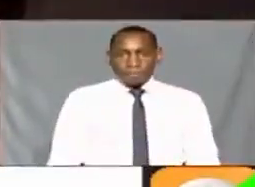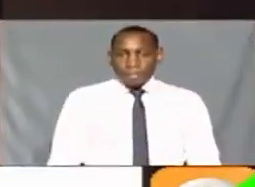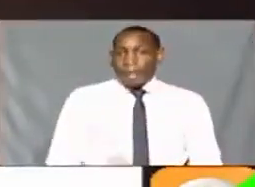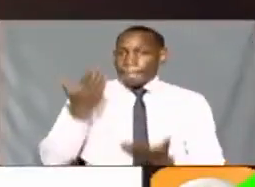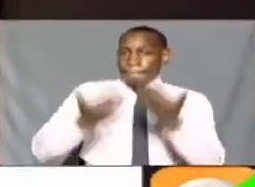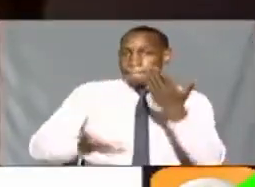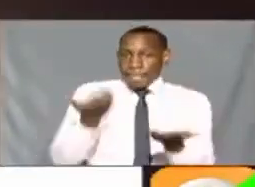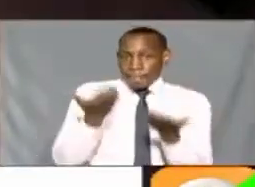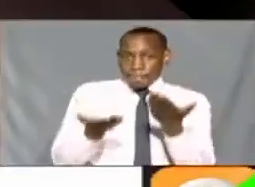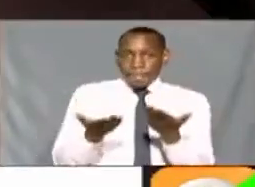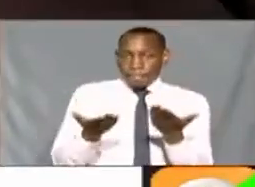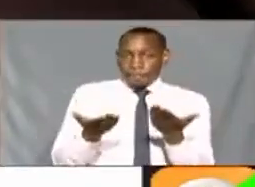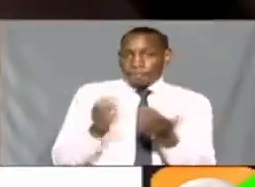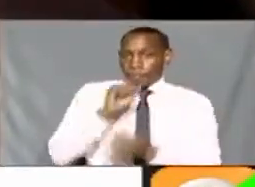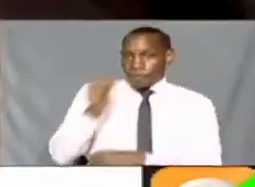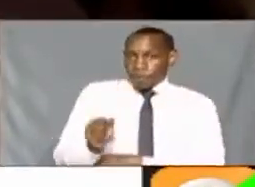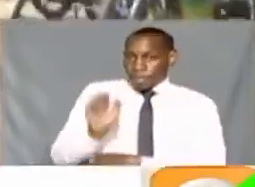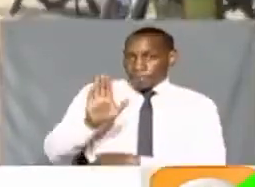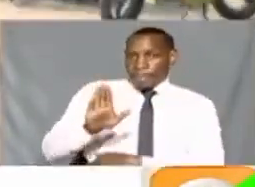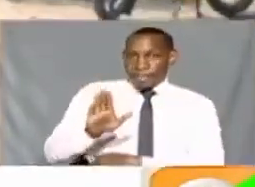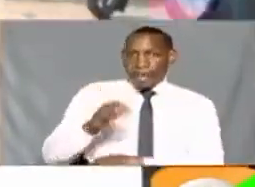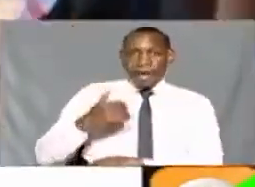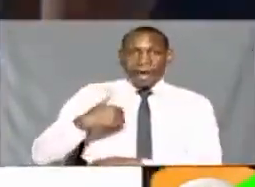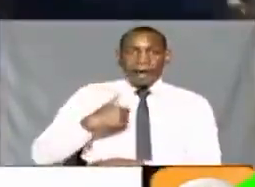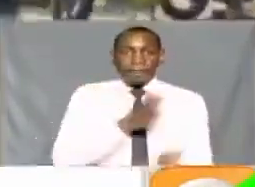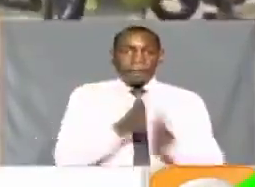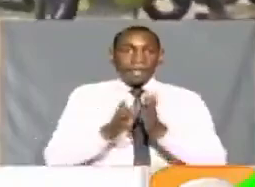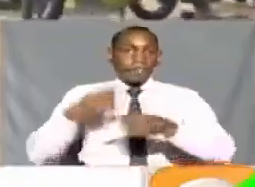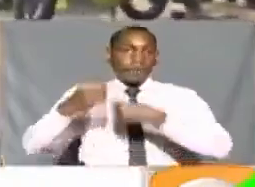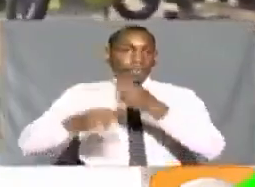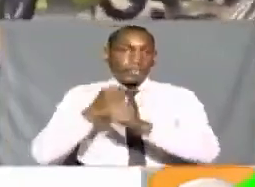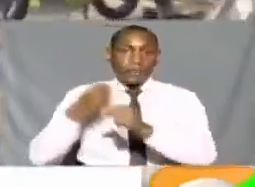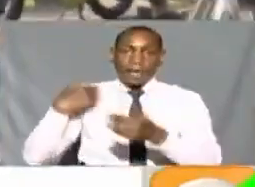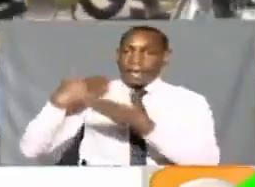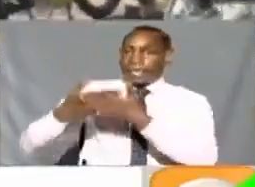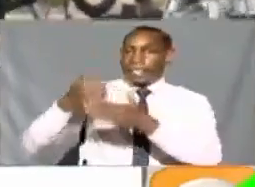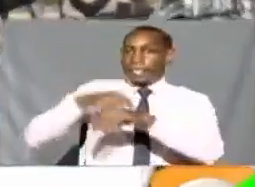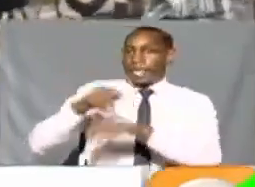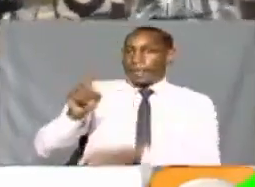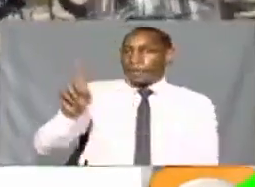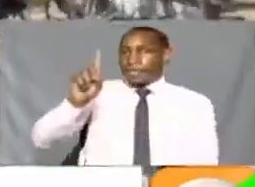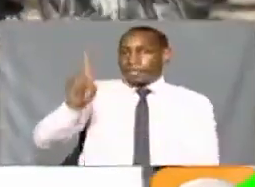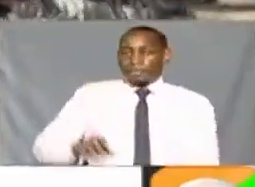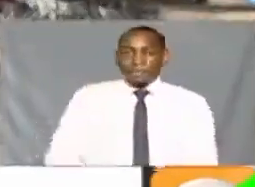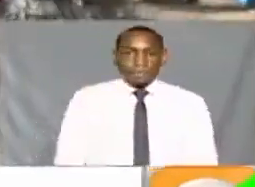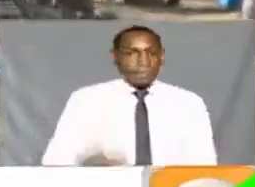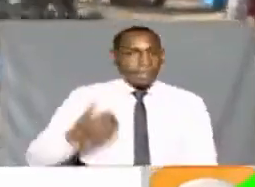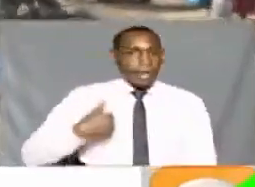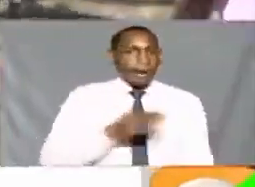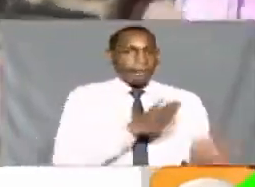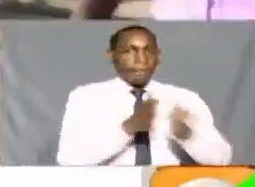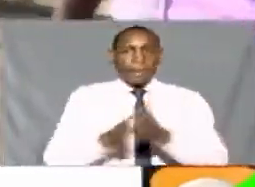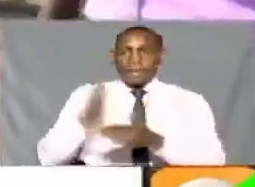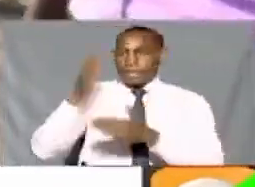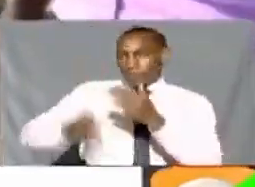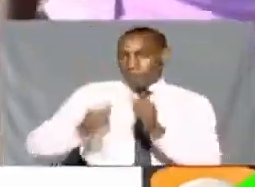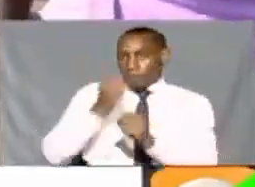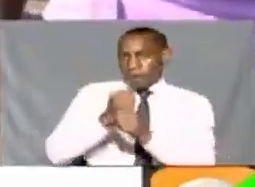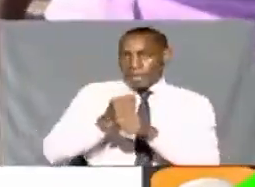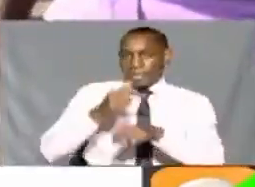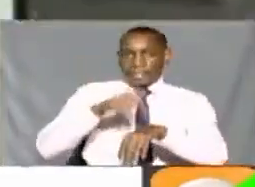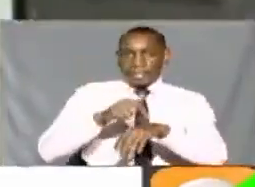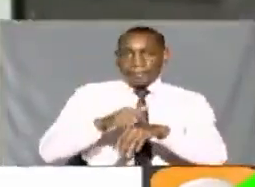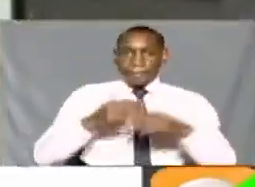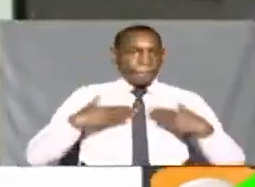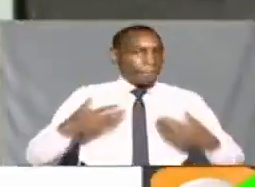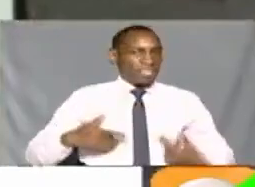Pengine katika umri uliofikia sasa, una mipango ya kuendelea na kazi hii hadi wakati gani? Nina mpango ya kuacha kazi hii wakati ule